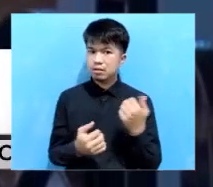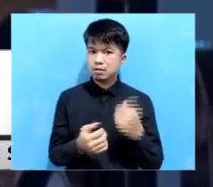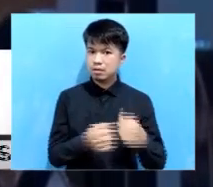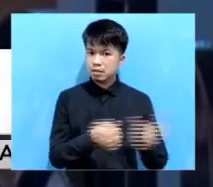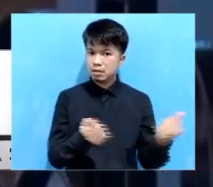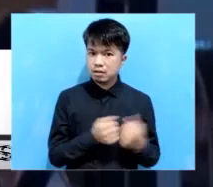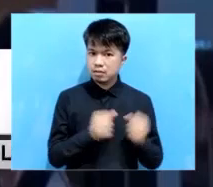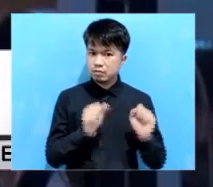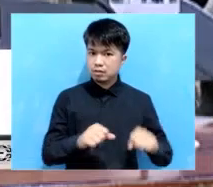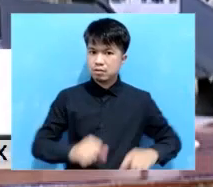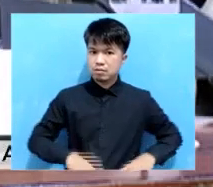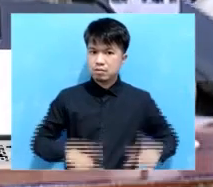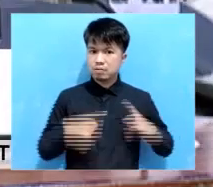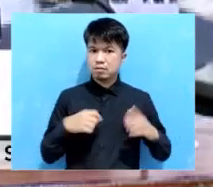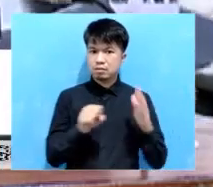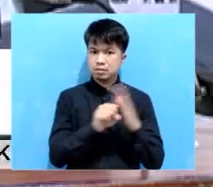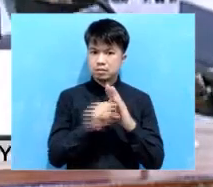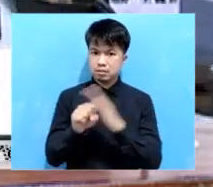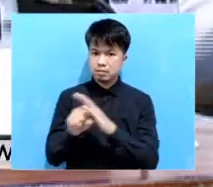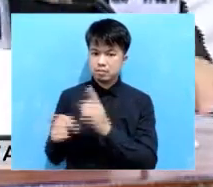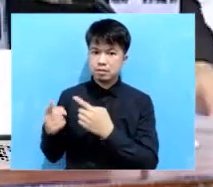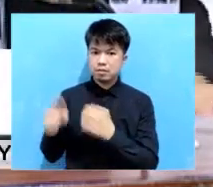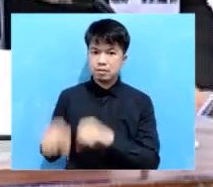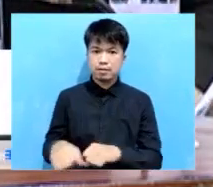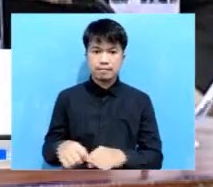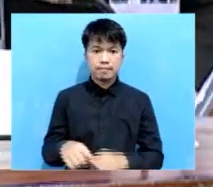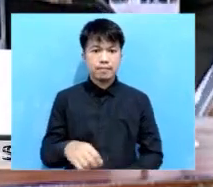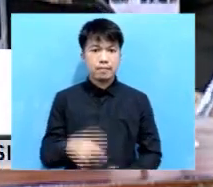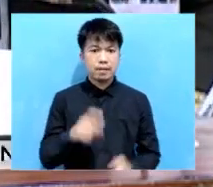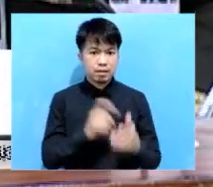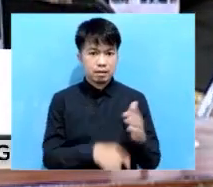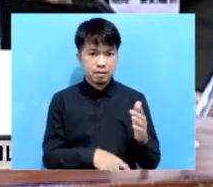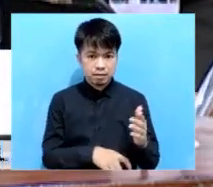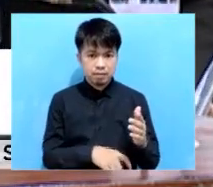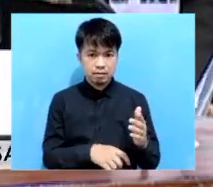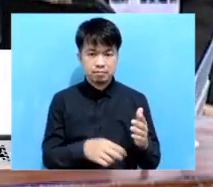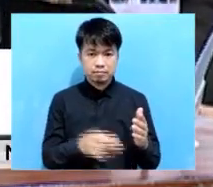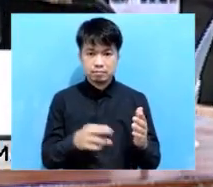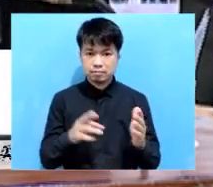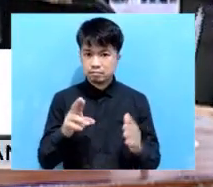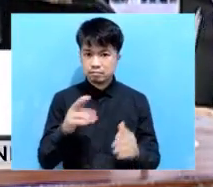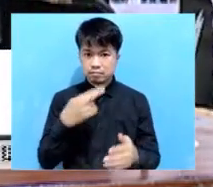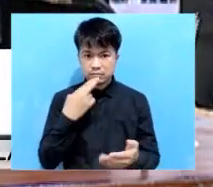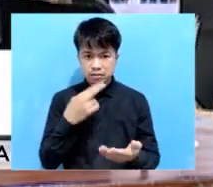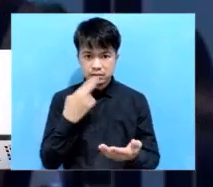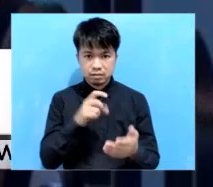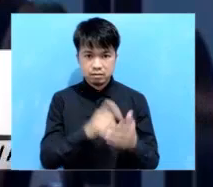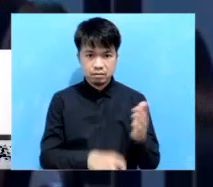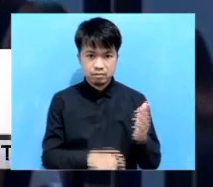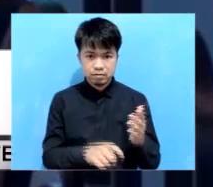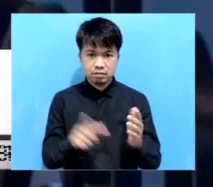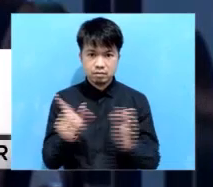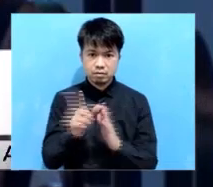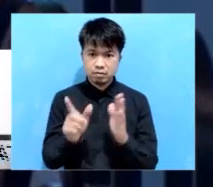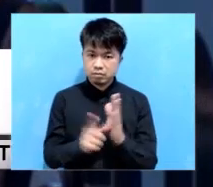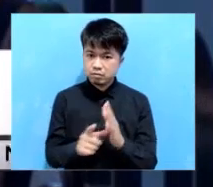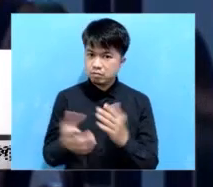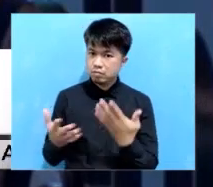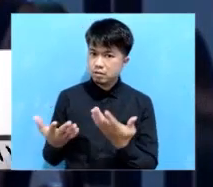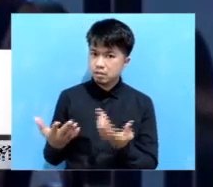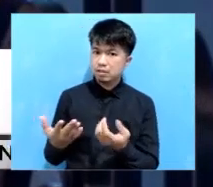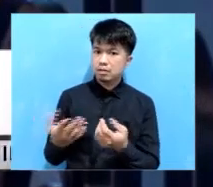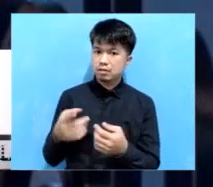inungkat pa ni Senator Tulfo ang rice tarification law na si Senator Villar din ang may akda. Walang choice po yung mga farmers kundi ibenta na lang kanilang